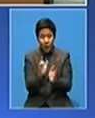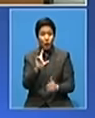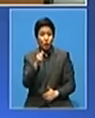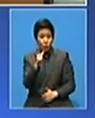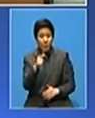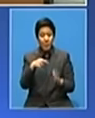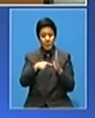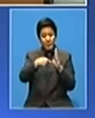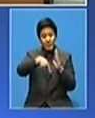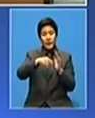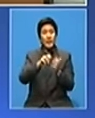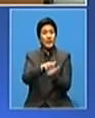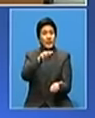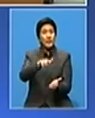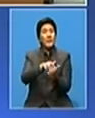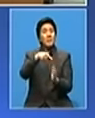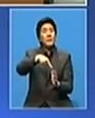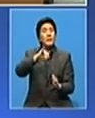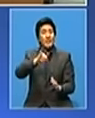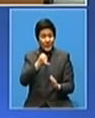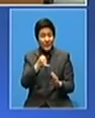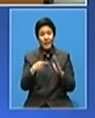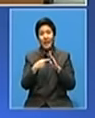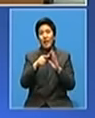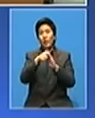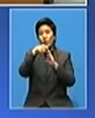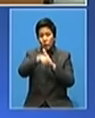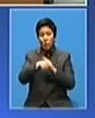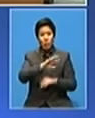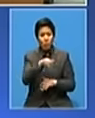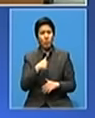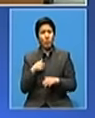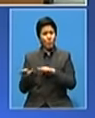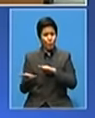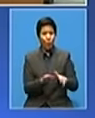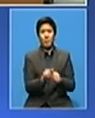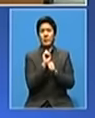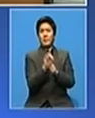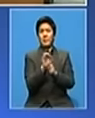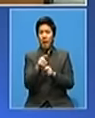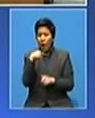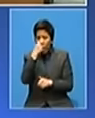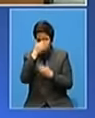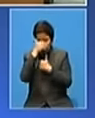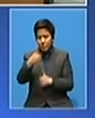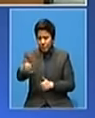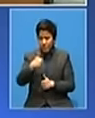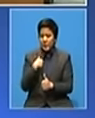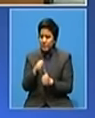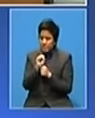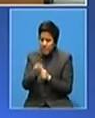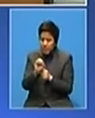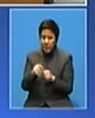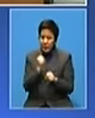าและอีกในหลายๆจังหวัดนะครับทุกคนก็ยินดีที่ให้คำปรึกษาและช่วยเหลือเกษตรกรที่สนใจนะครับหาก